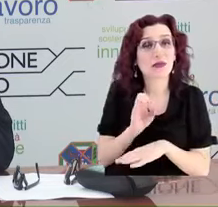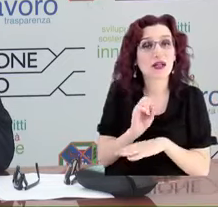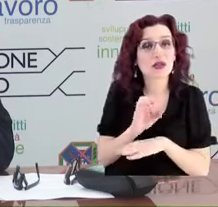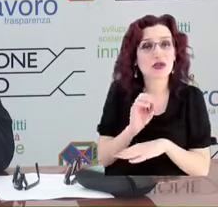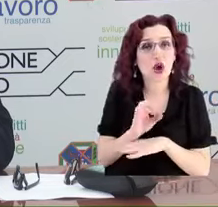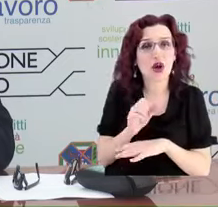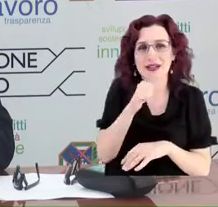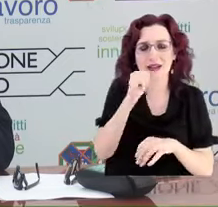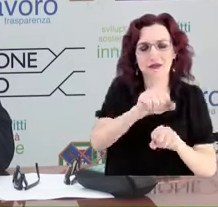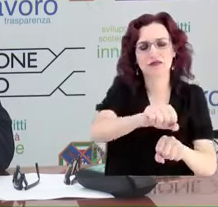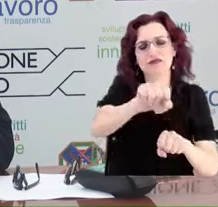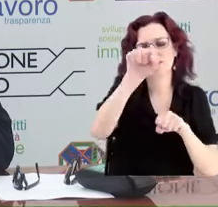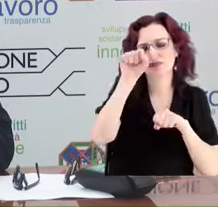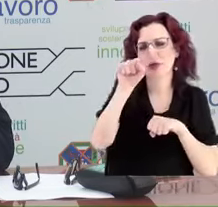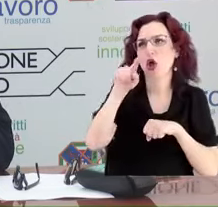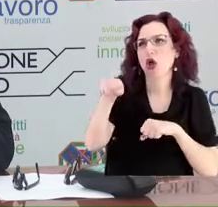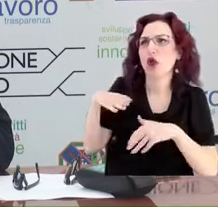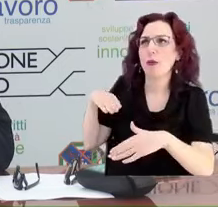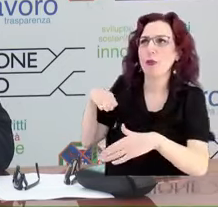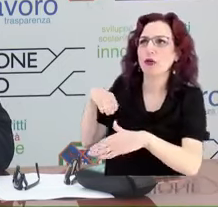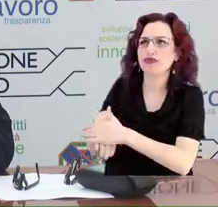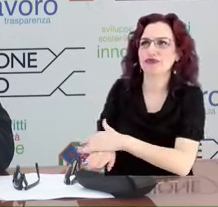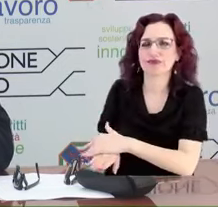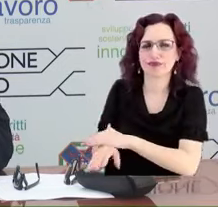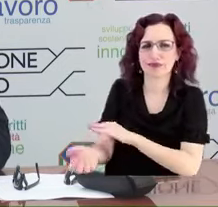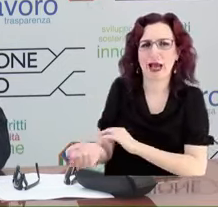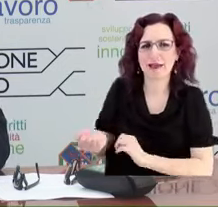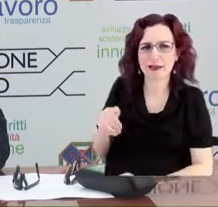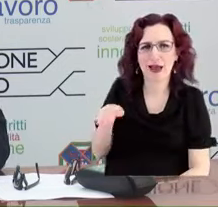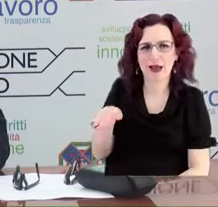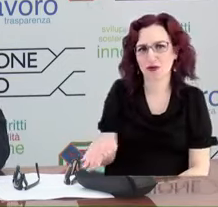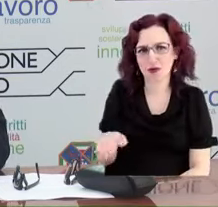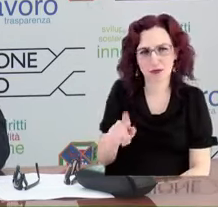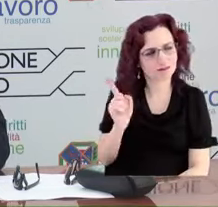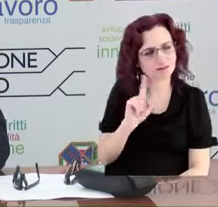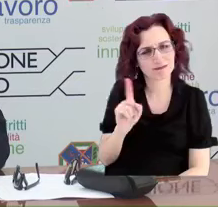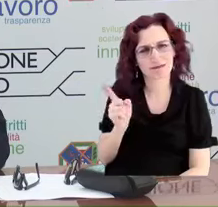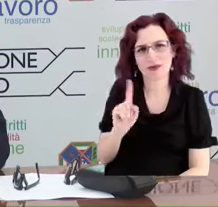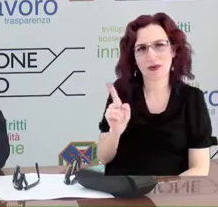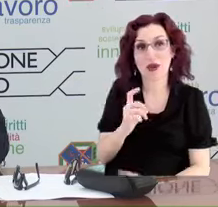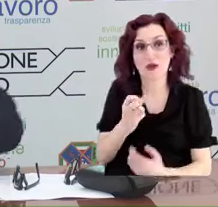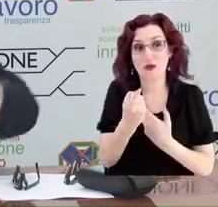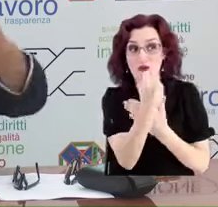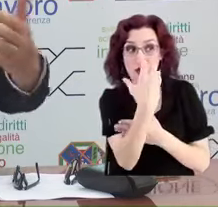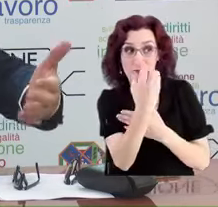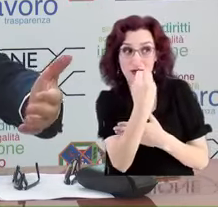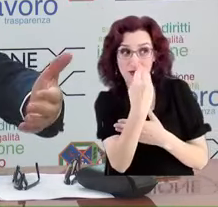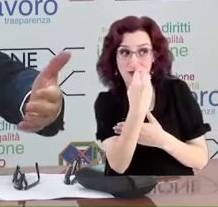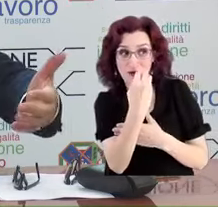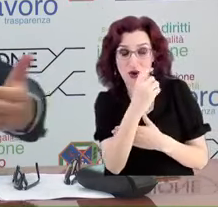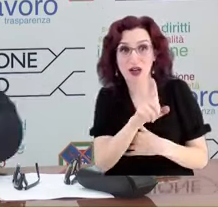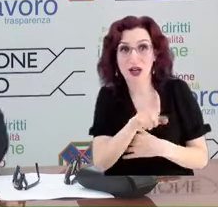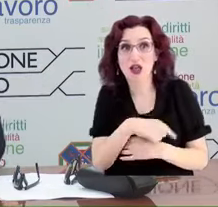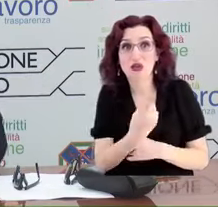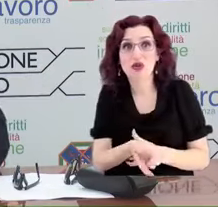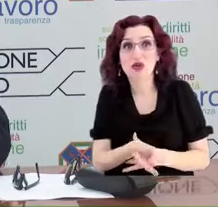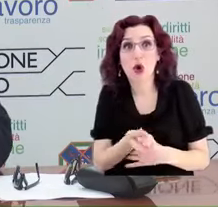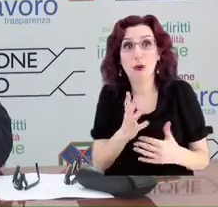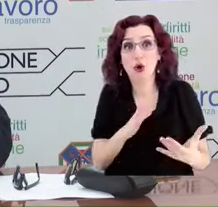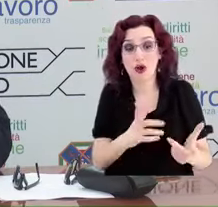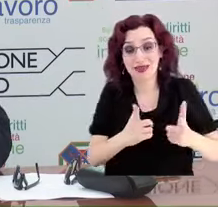cassetto ma una formazione che si ponesse il tema di come a seguito di quella formazione si potevano avere delle